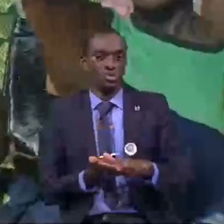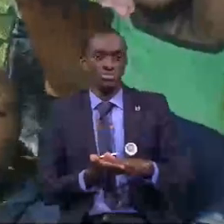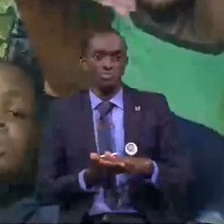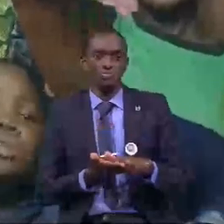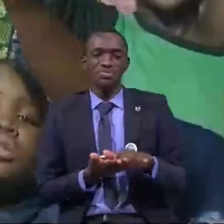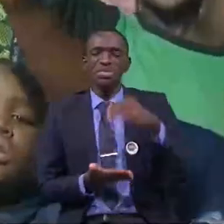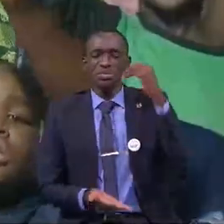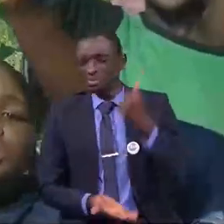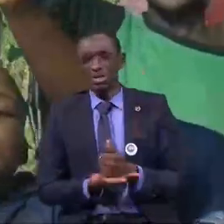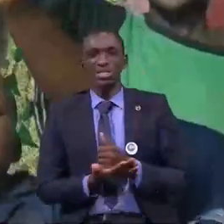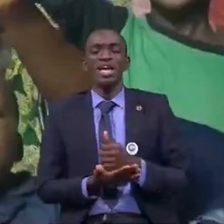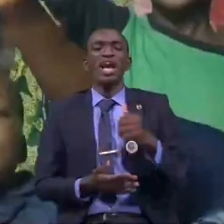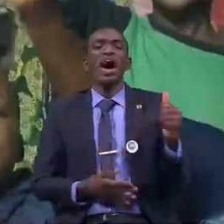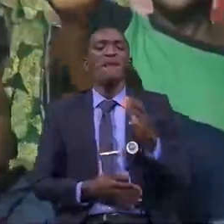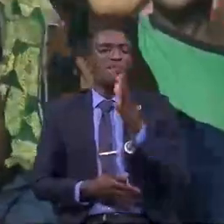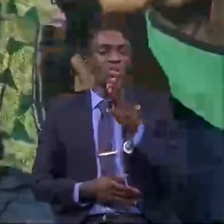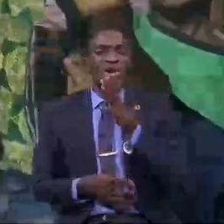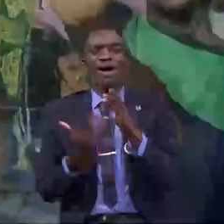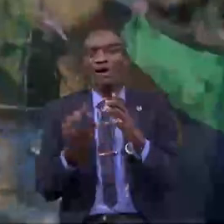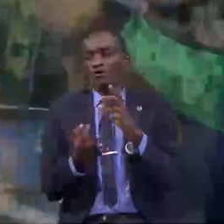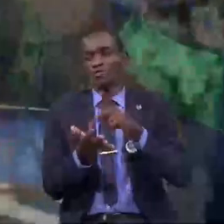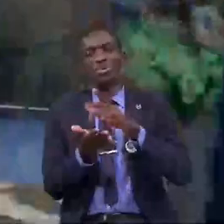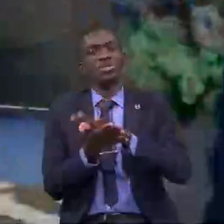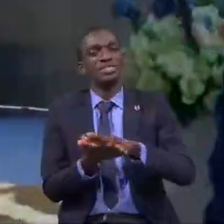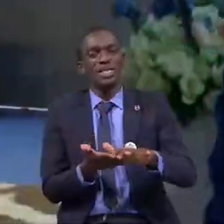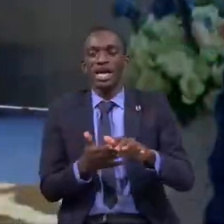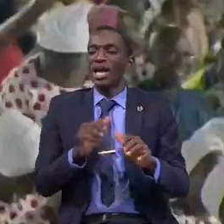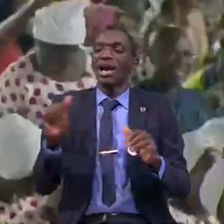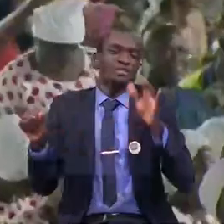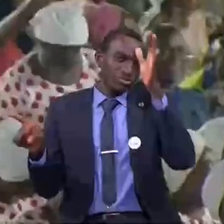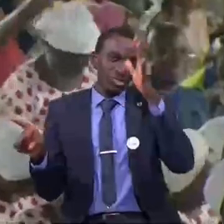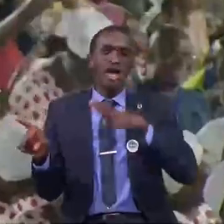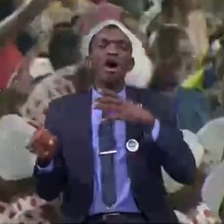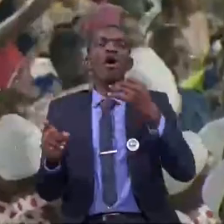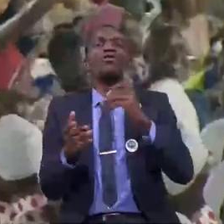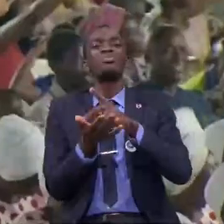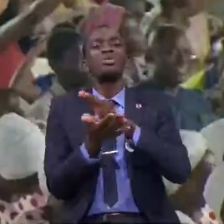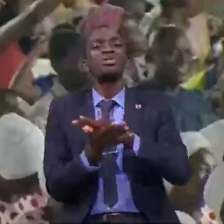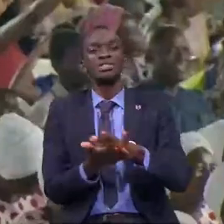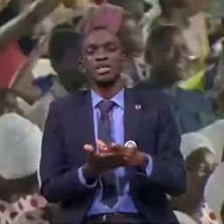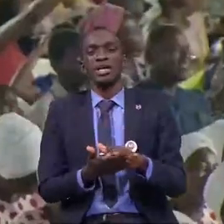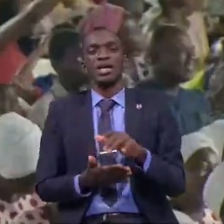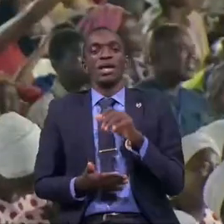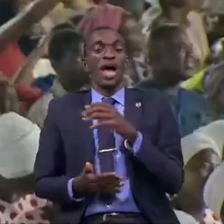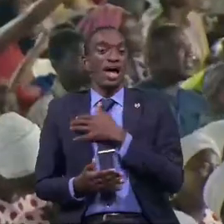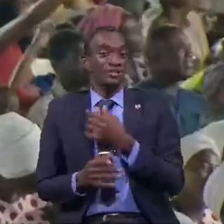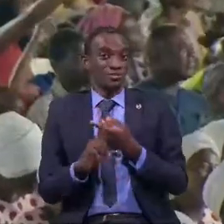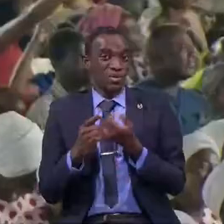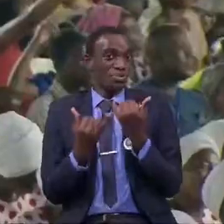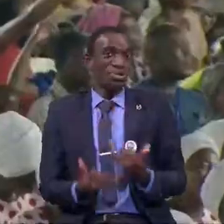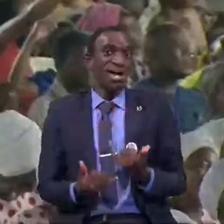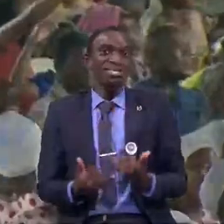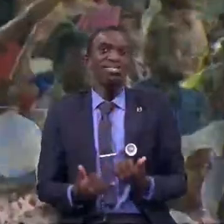pureté. Une mère de pureté, un père de pureté. Et à partir de ce